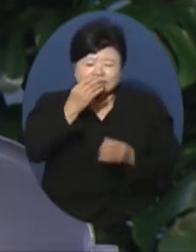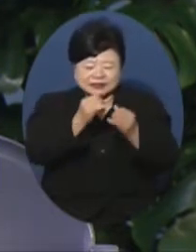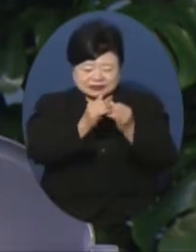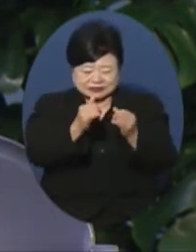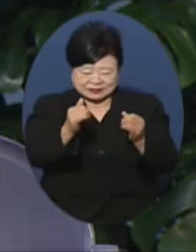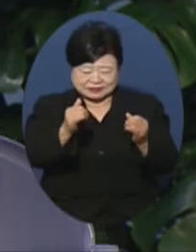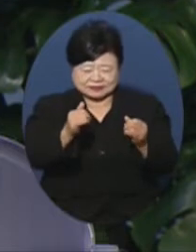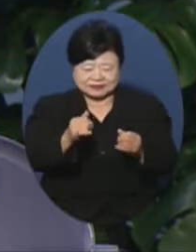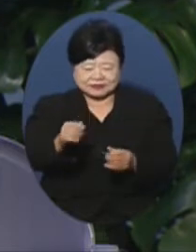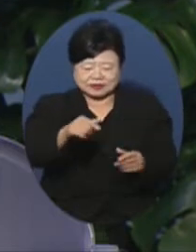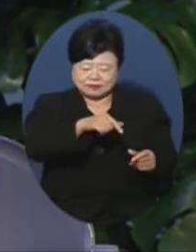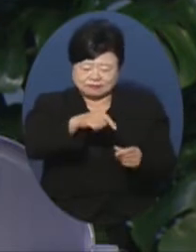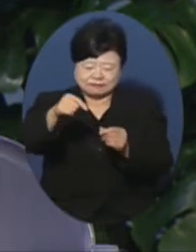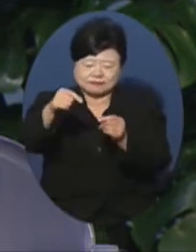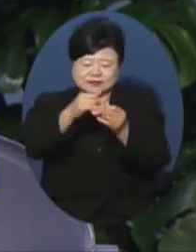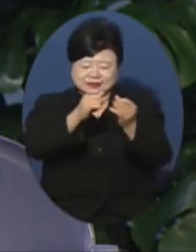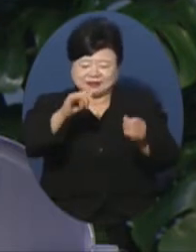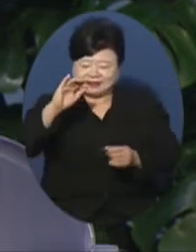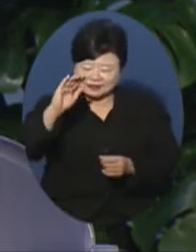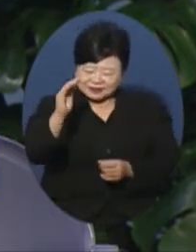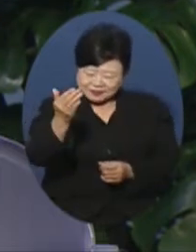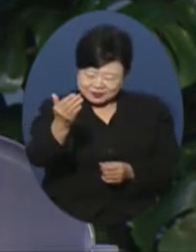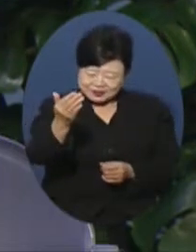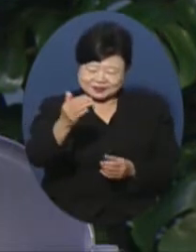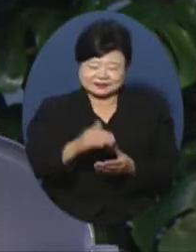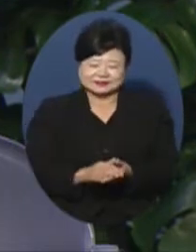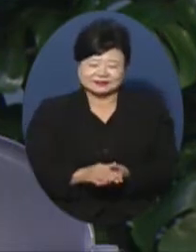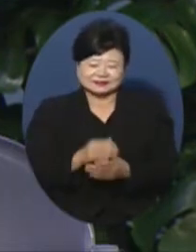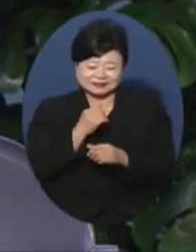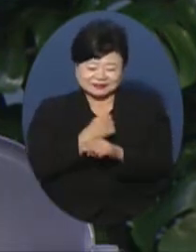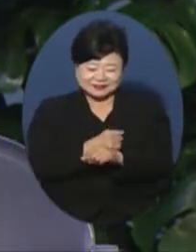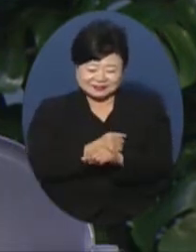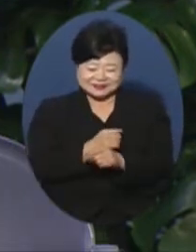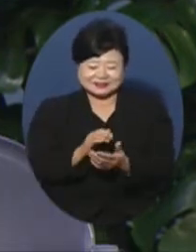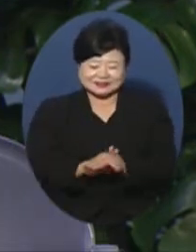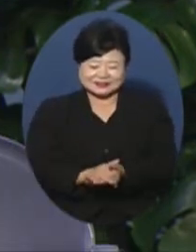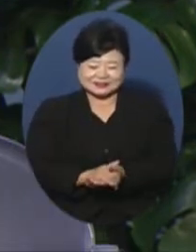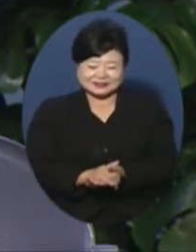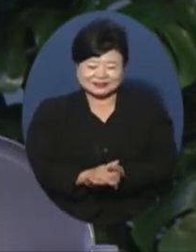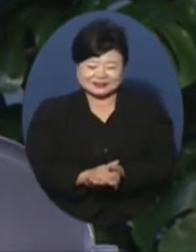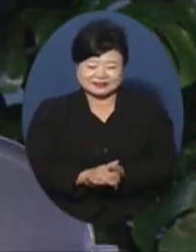이스라엘을 거룩한 이요 내 구원자이심이라고 하셨습니다.